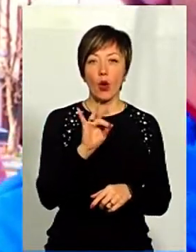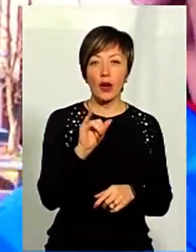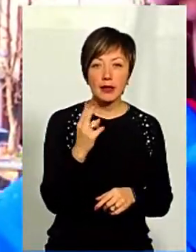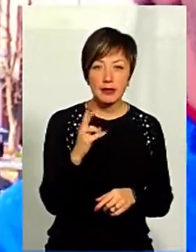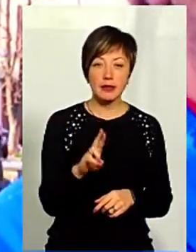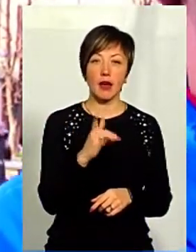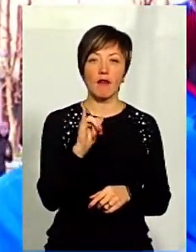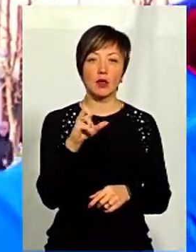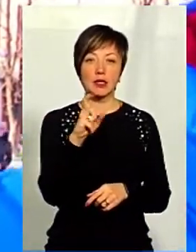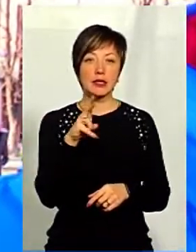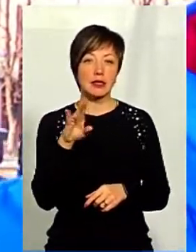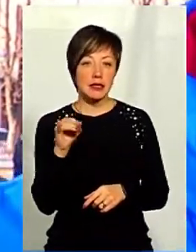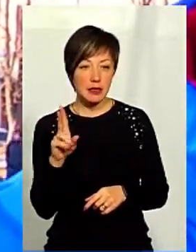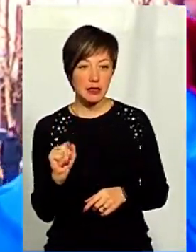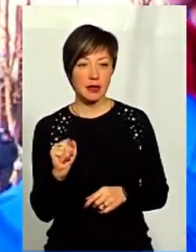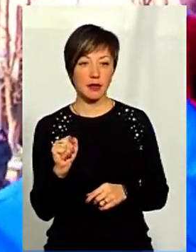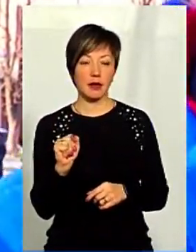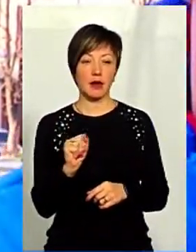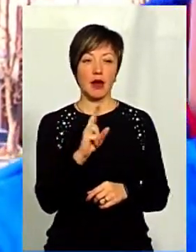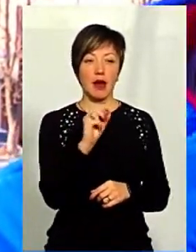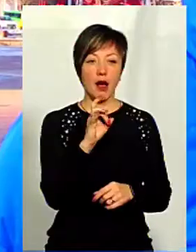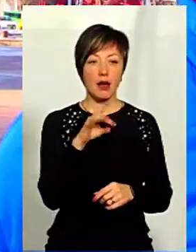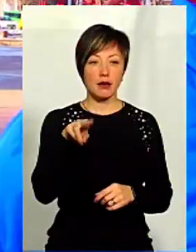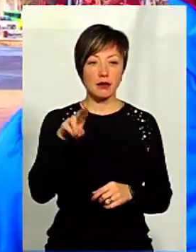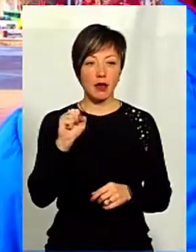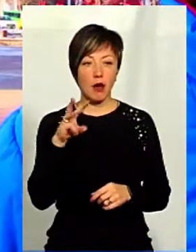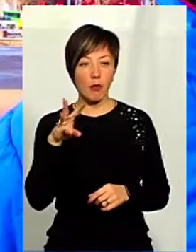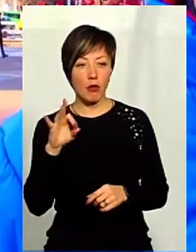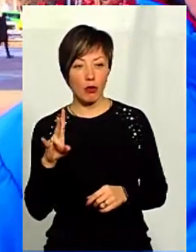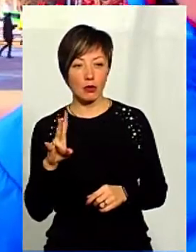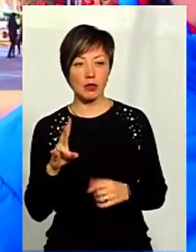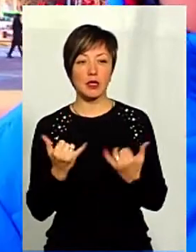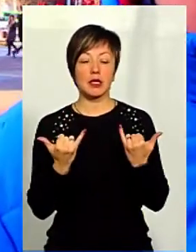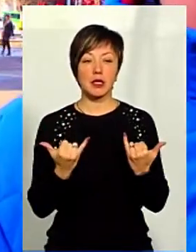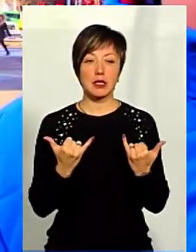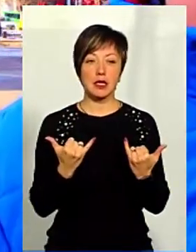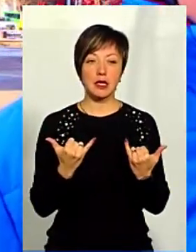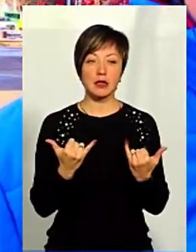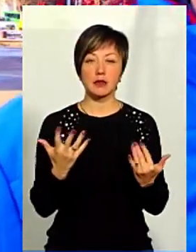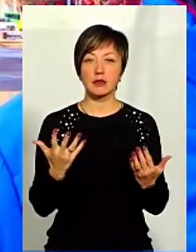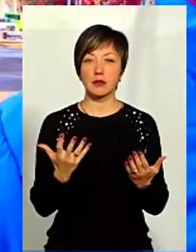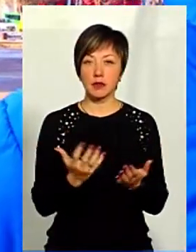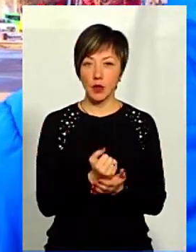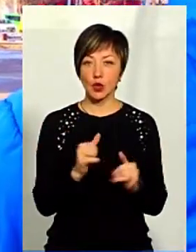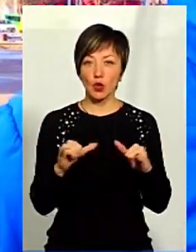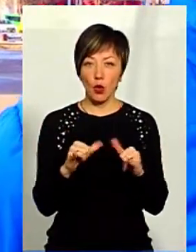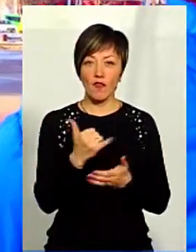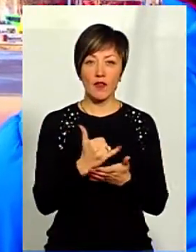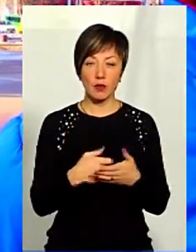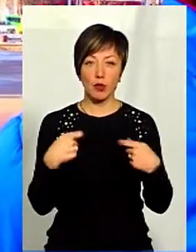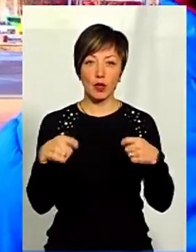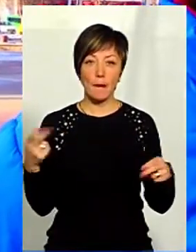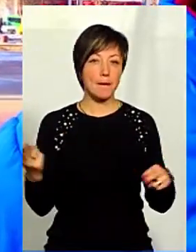кориця, гвоздика, кардамон. Зараз виходив столові вина, в принципі, продаються